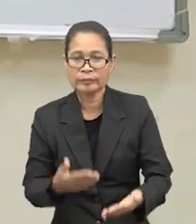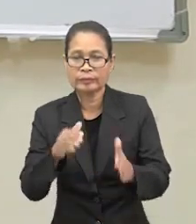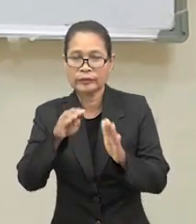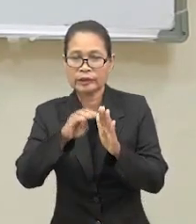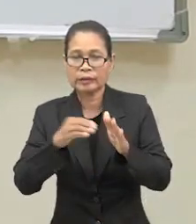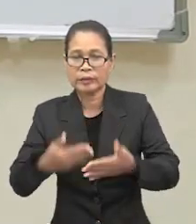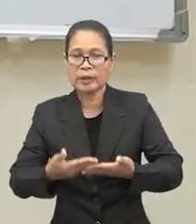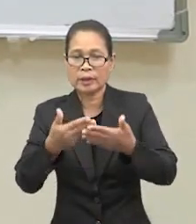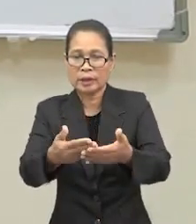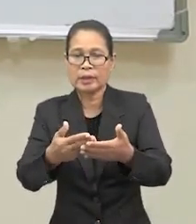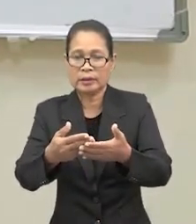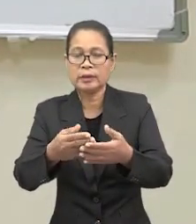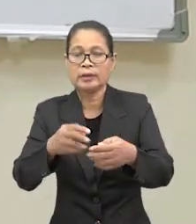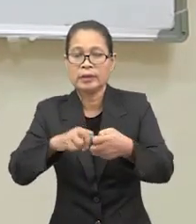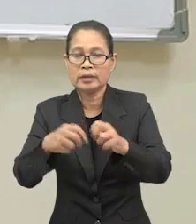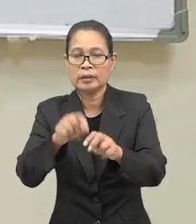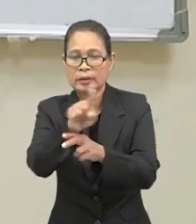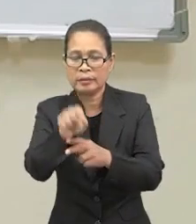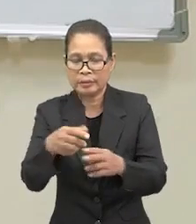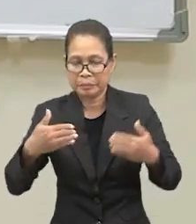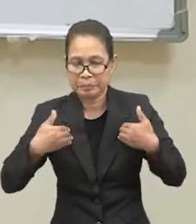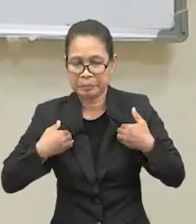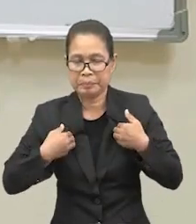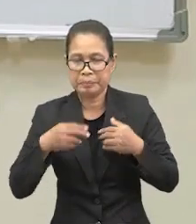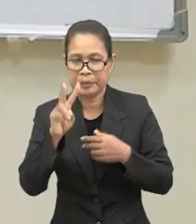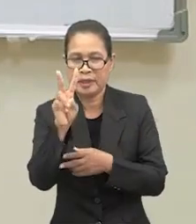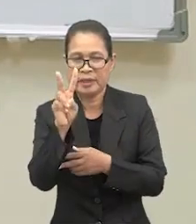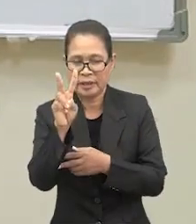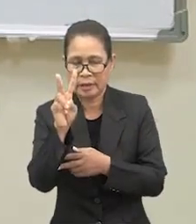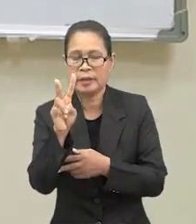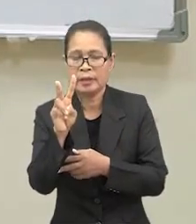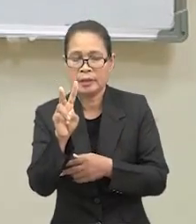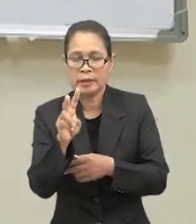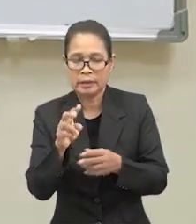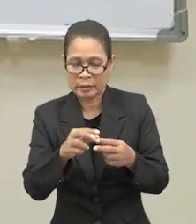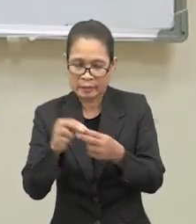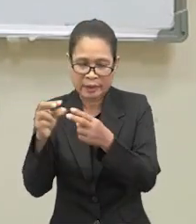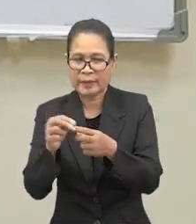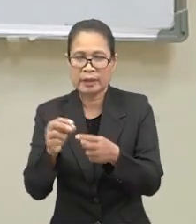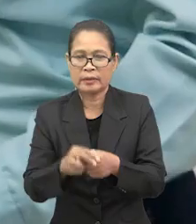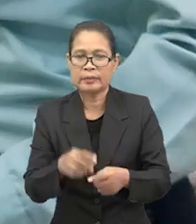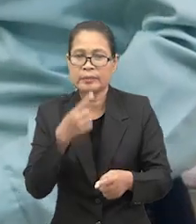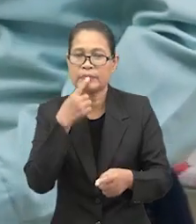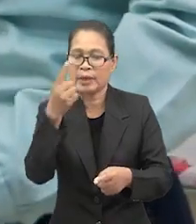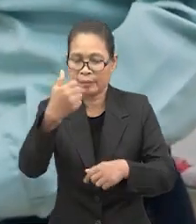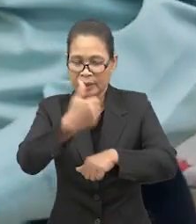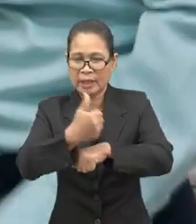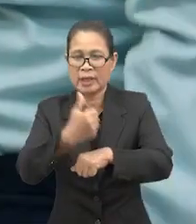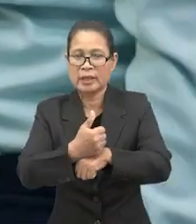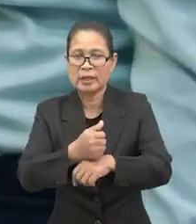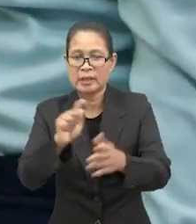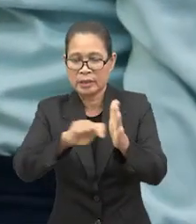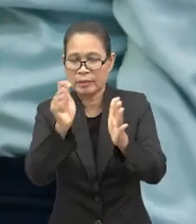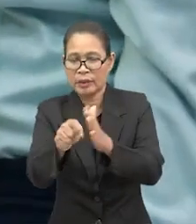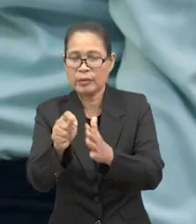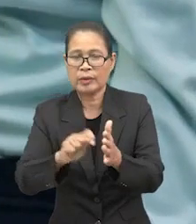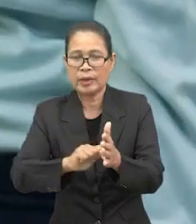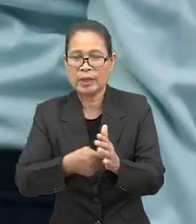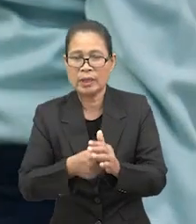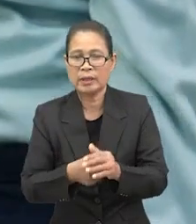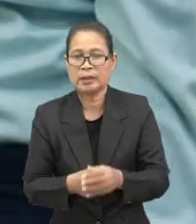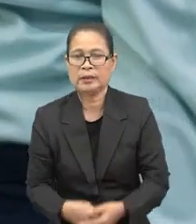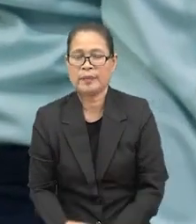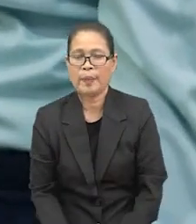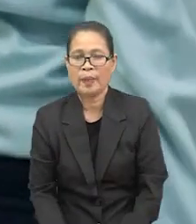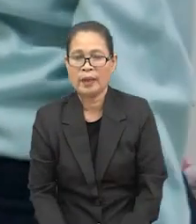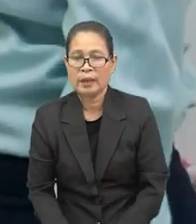Chà, chẳng cao bằng cao chẳng nói miên pi chẳng nói này xâm khăn ná. Chà, miên bằng rạp bật thiên, nâng xâm nua, quần lực.